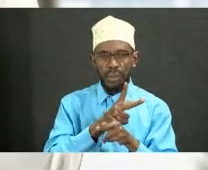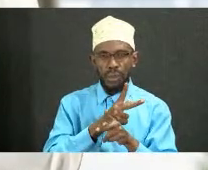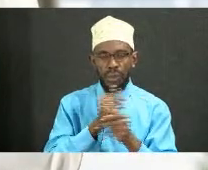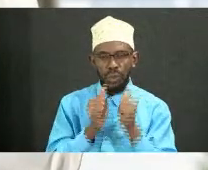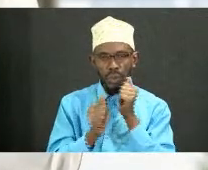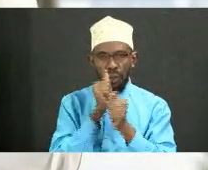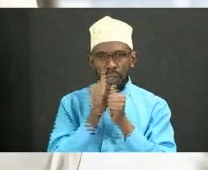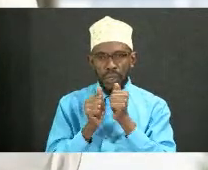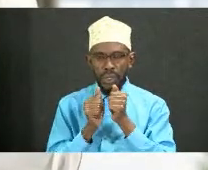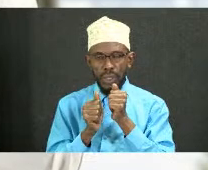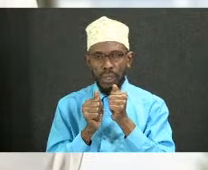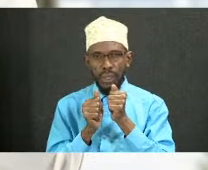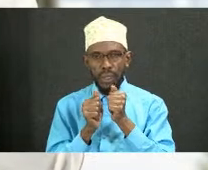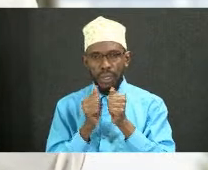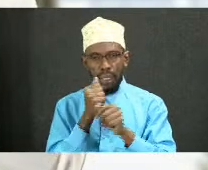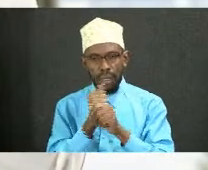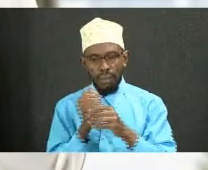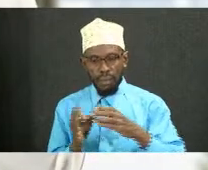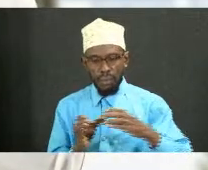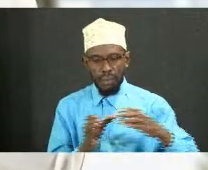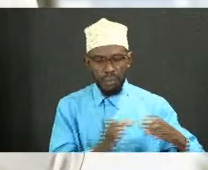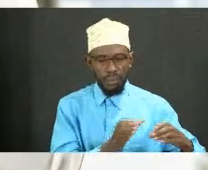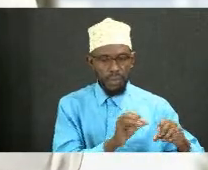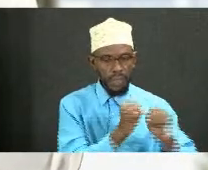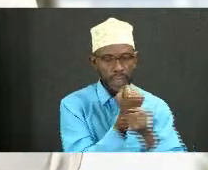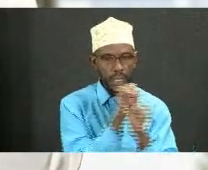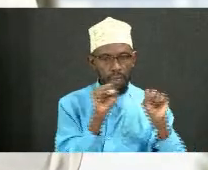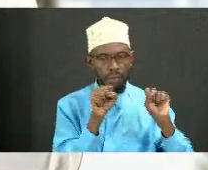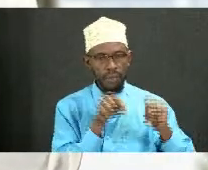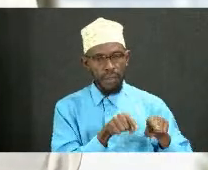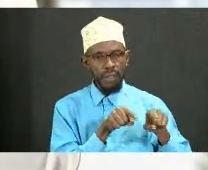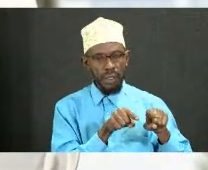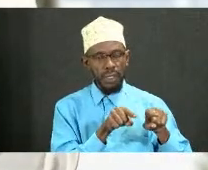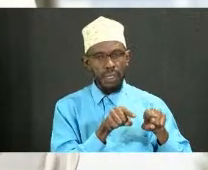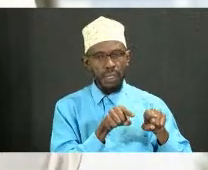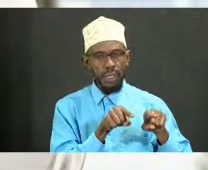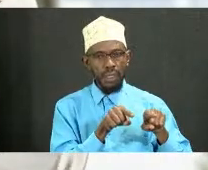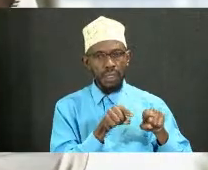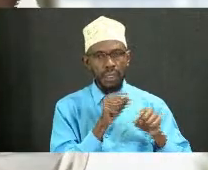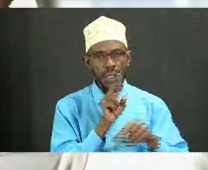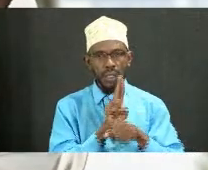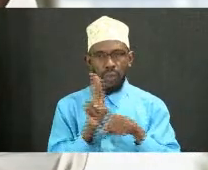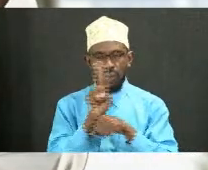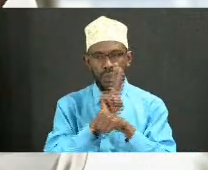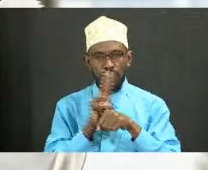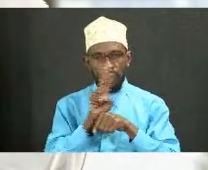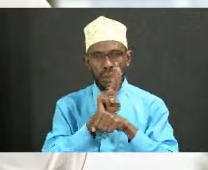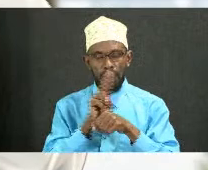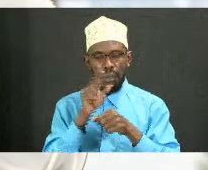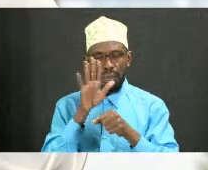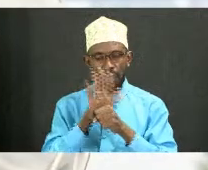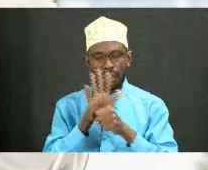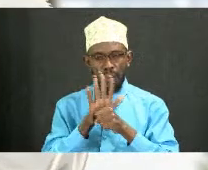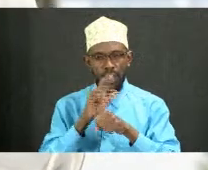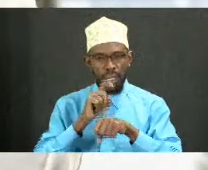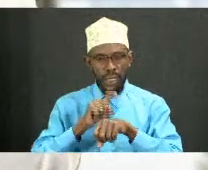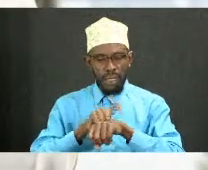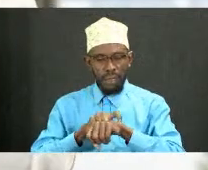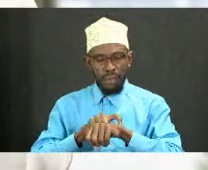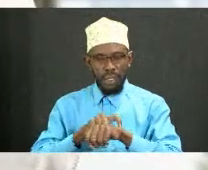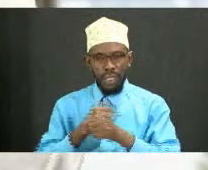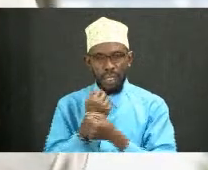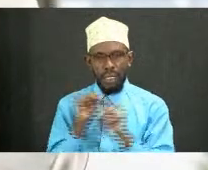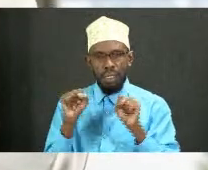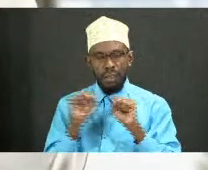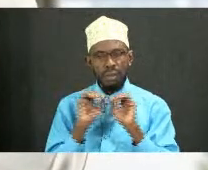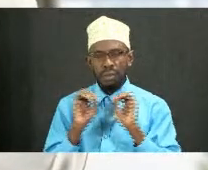ambacho atakiweka kama akiba. Uh-huh. Akiba sio salio la matumizi yako. Uh-huh. Mara nyingi sisi tunafikiria akiba